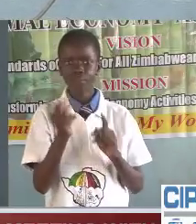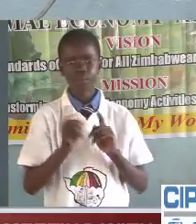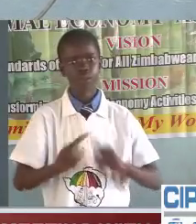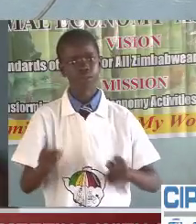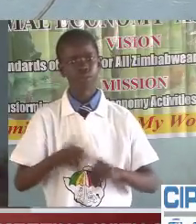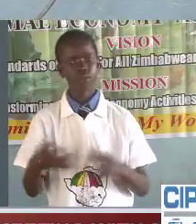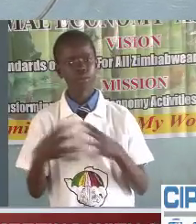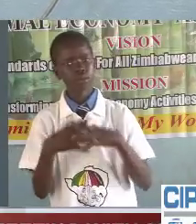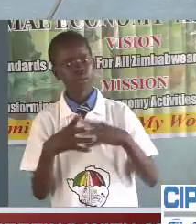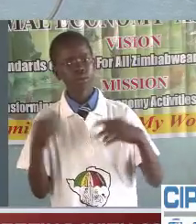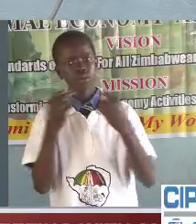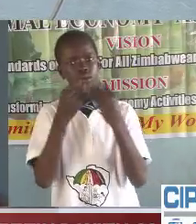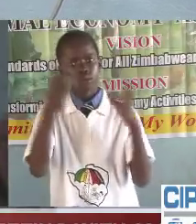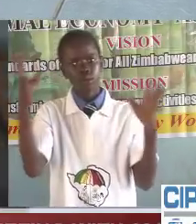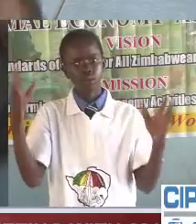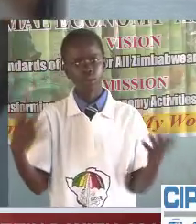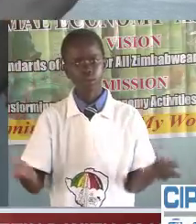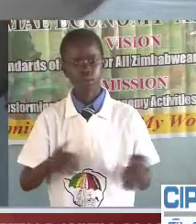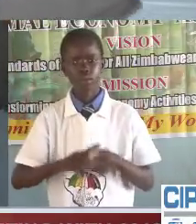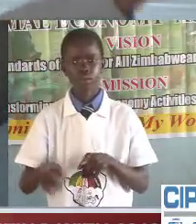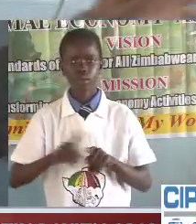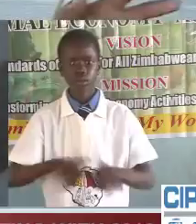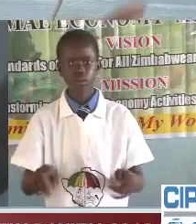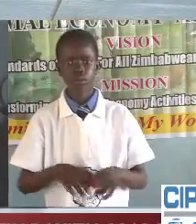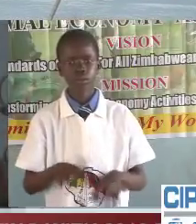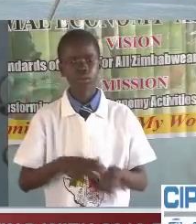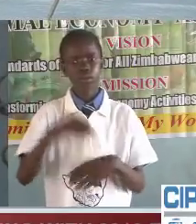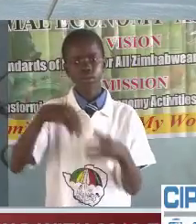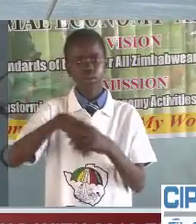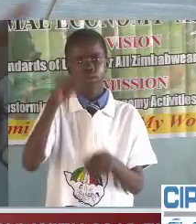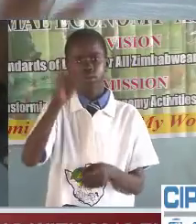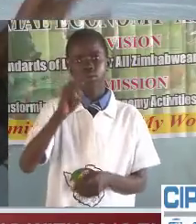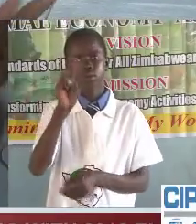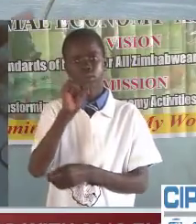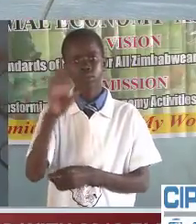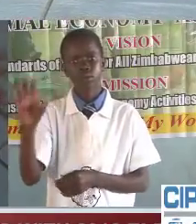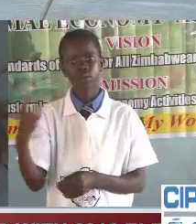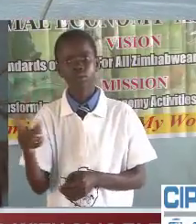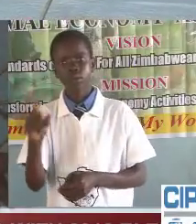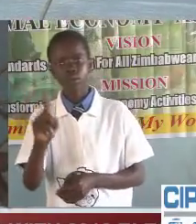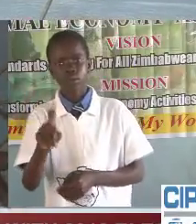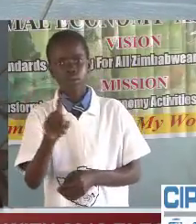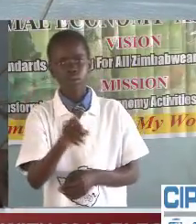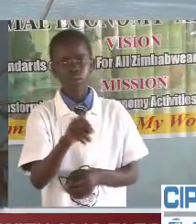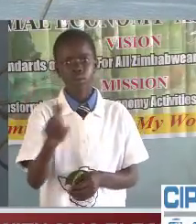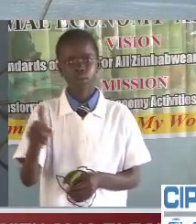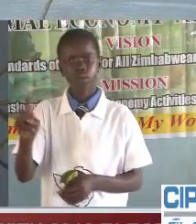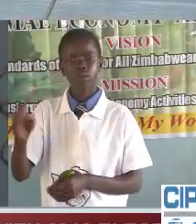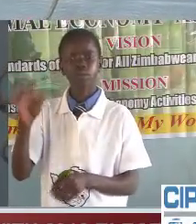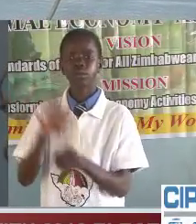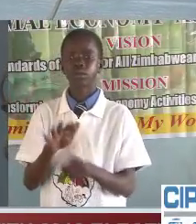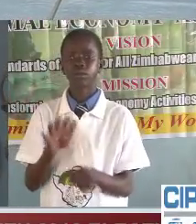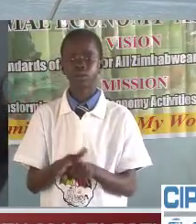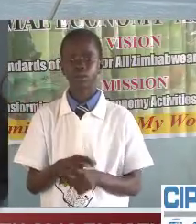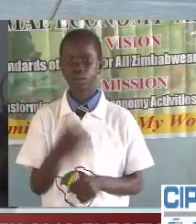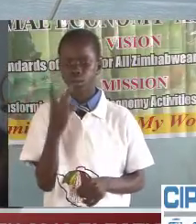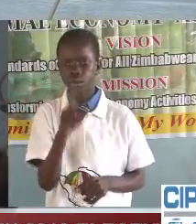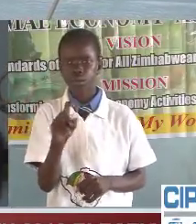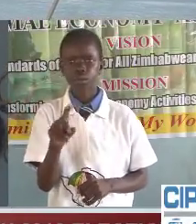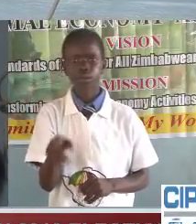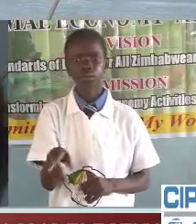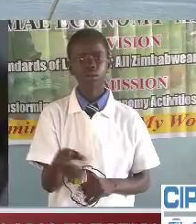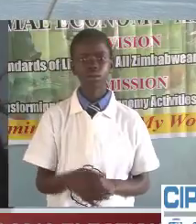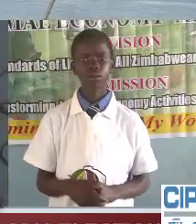zvedu handiti pari kubuda nyaya dzekuti mamwe macity councils makonye ari kufamba tiri kuzviona zviya zviya handitika imo muno